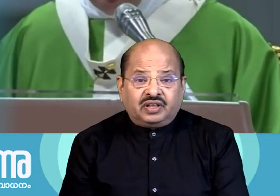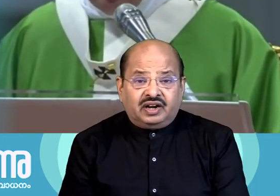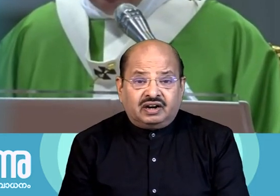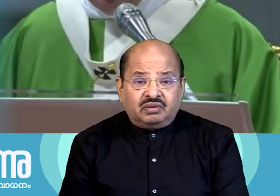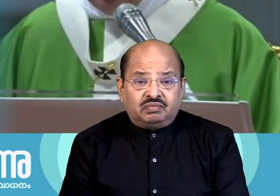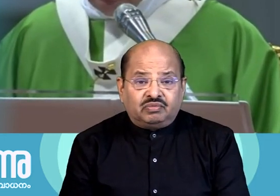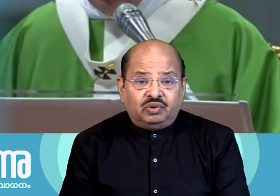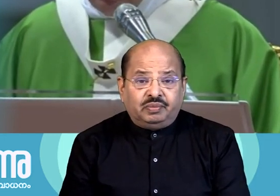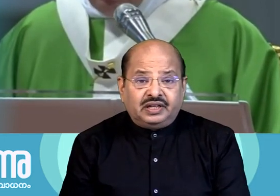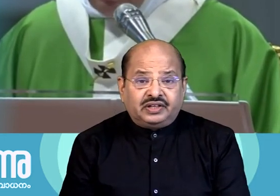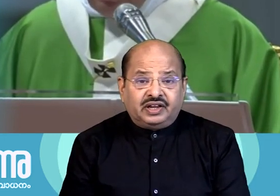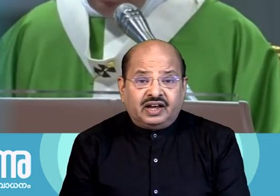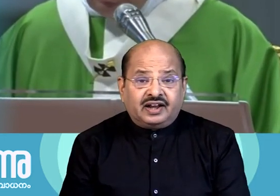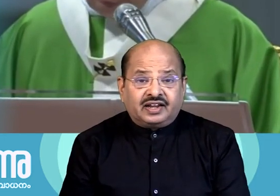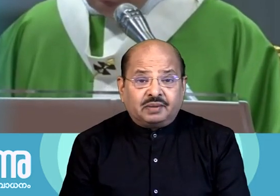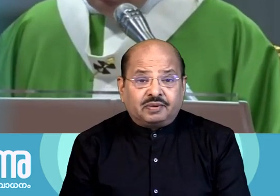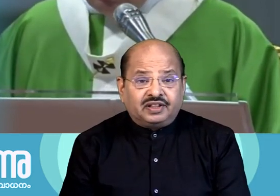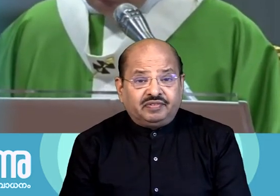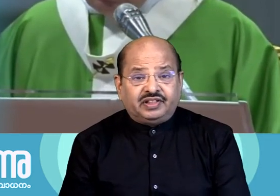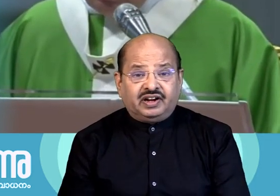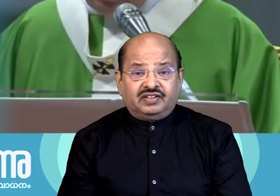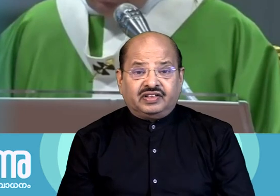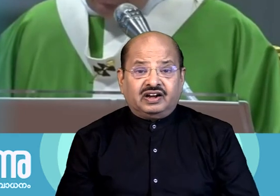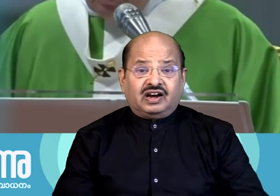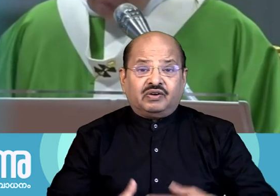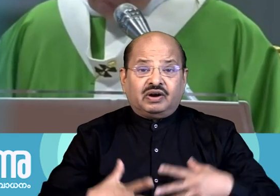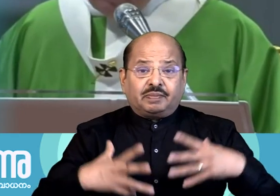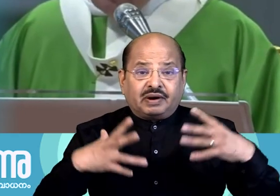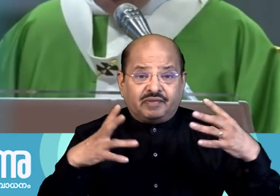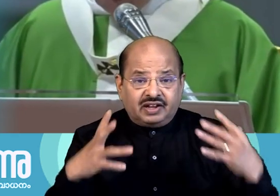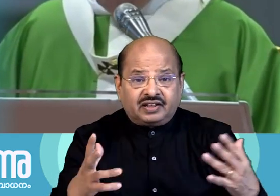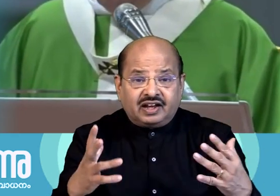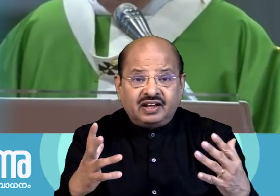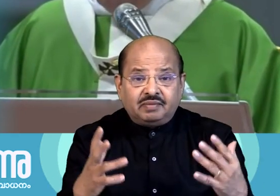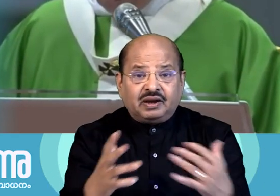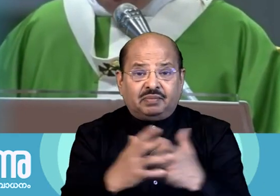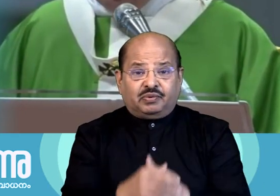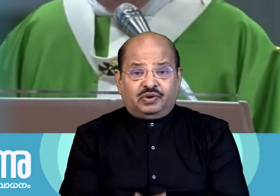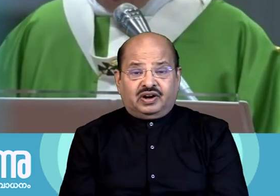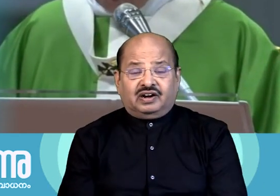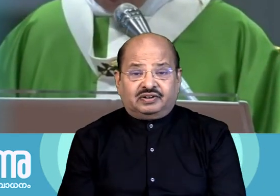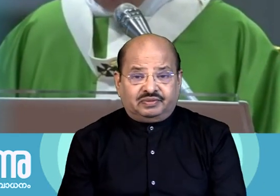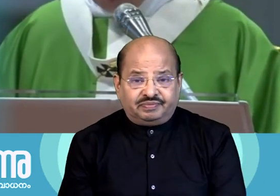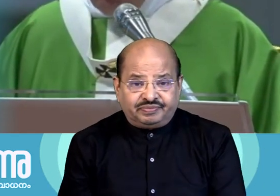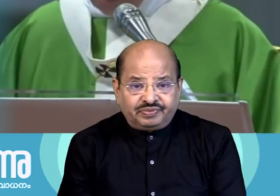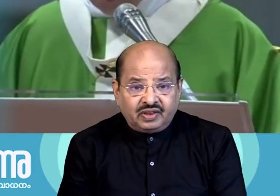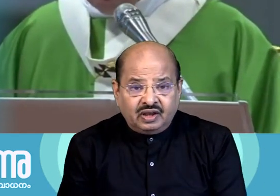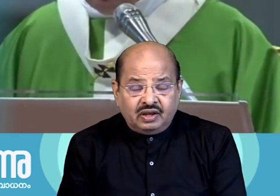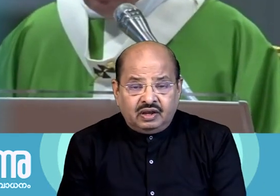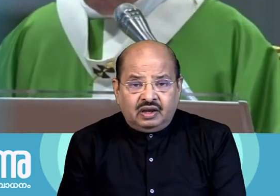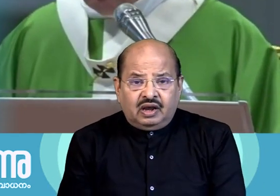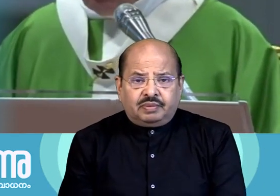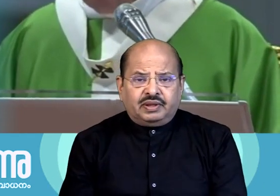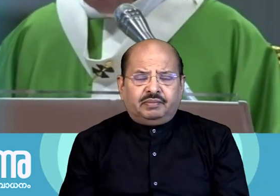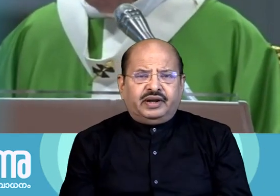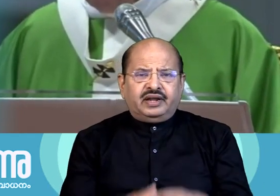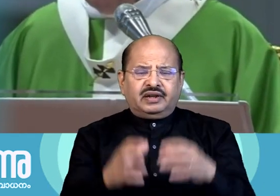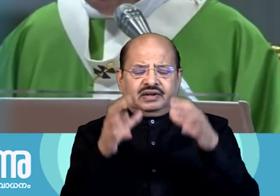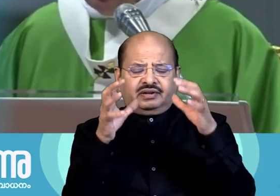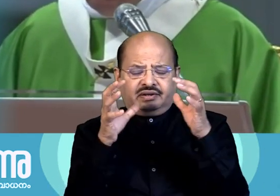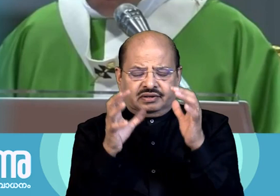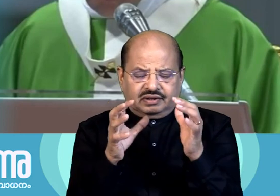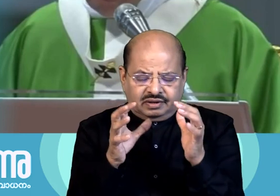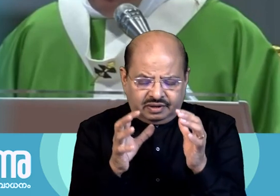തയ്യാറാക്കിയ ഉത്തരങ്ങളും മുൻപേ തയ്യാറാക്കിയ പ്രതിവിധികളും നൽകാനുള്ള പ്രവണത പലപ്പോഴും കാട്ടും.